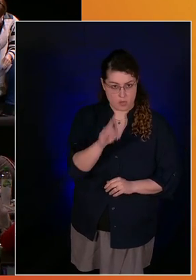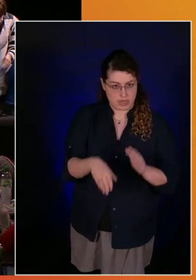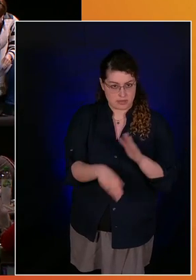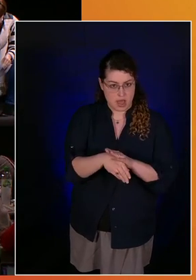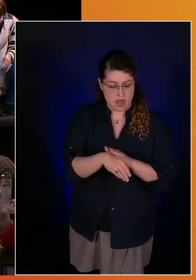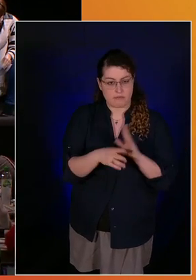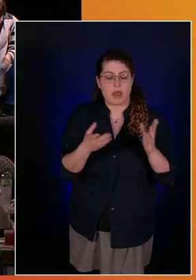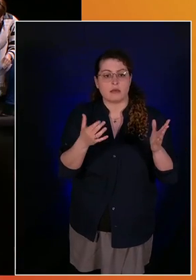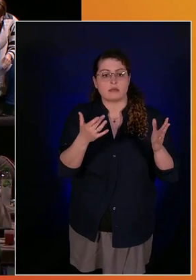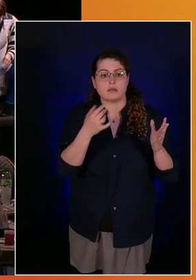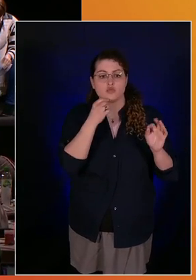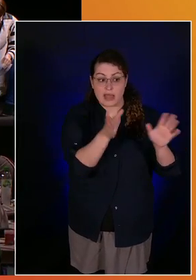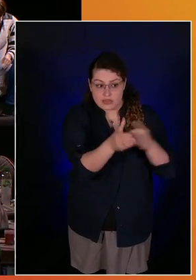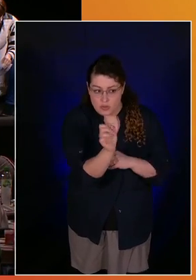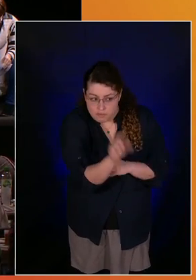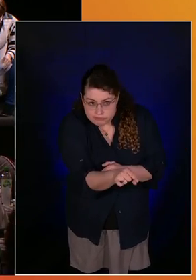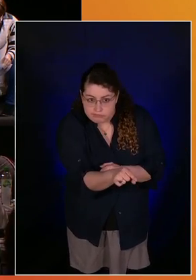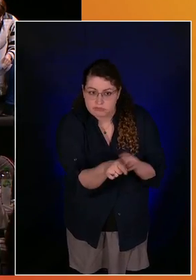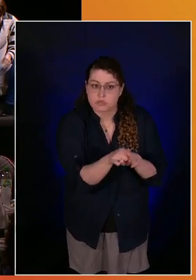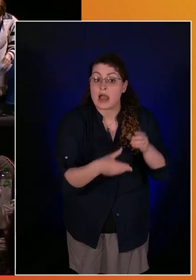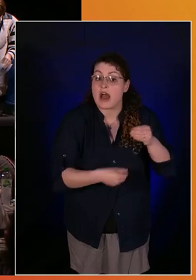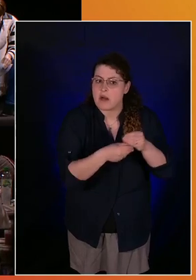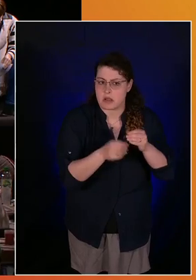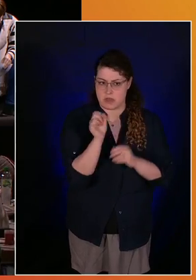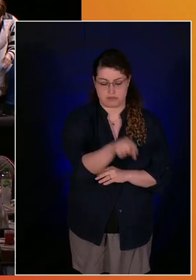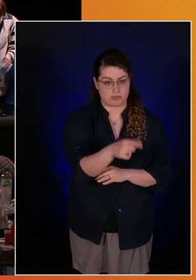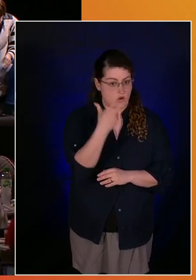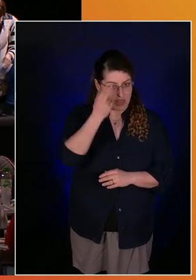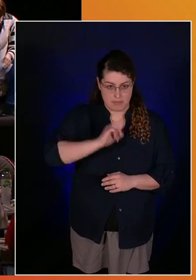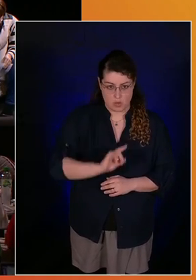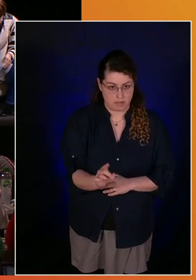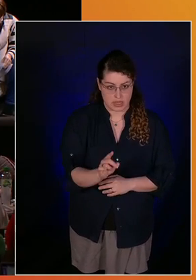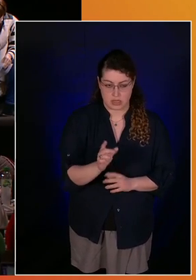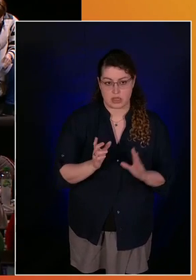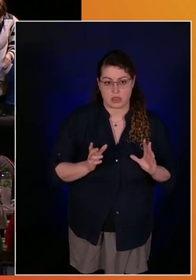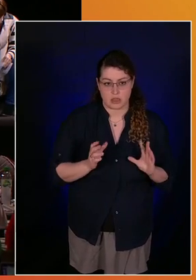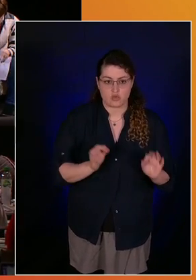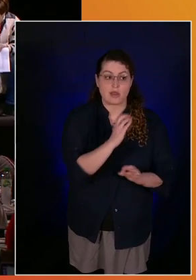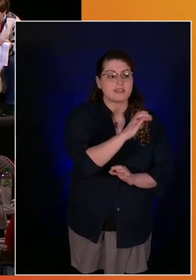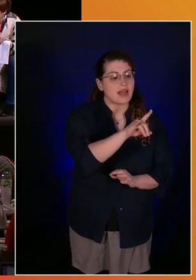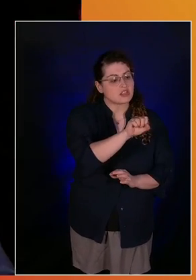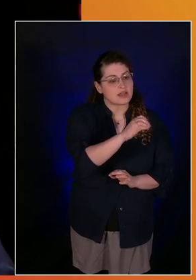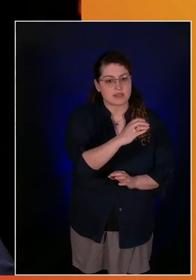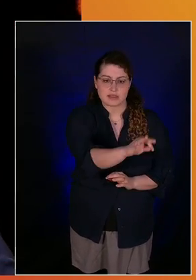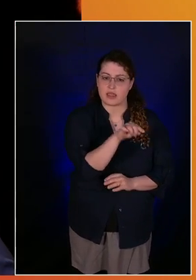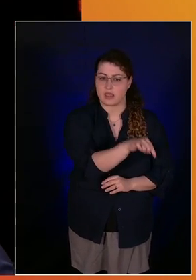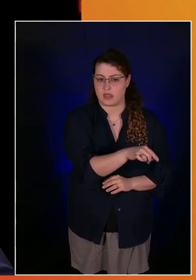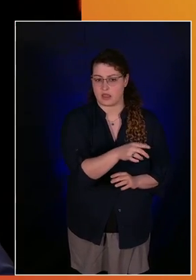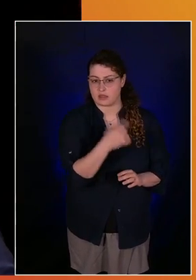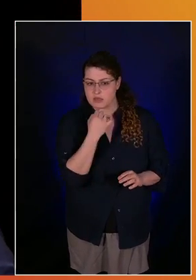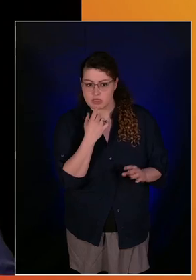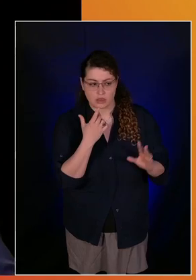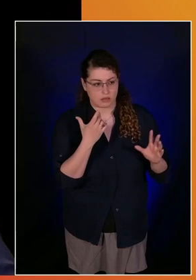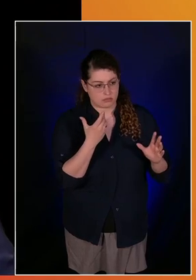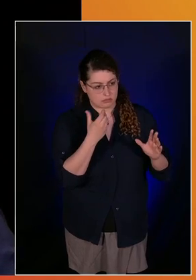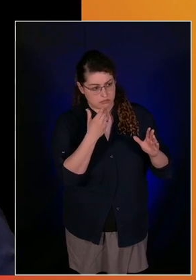enfin la spécificité de ce secteur et donc de l'amendement en question vu que traditionnellement dans les branches enfin les CHCT sont pas néit pas au niveau